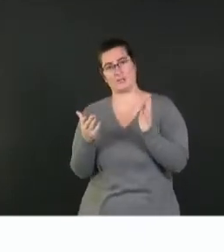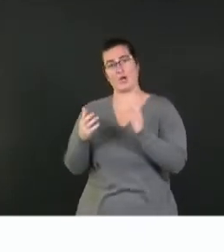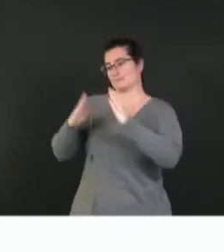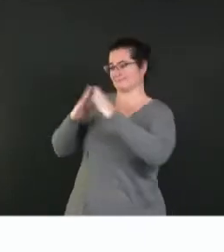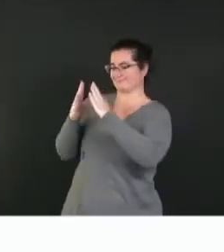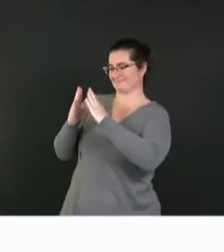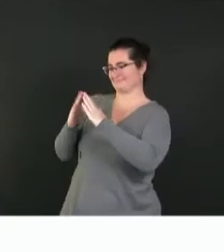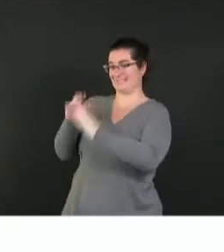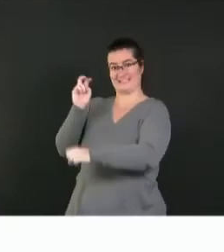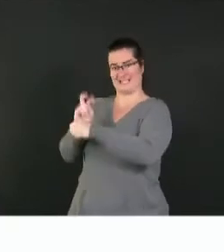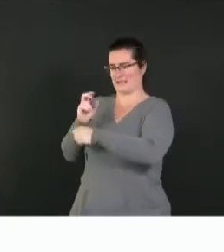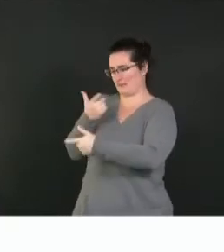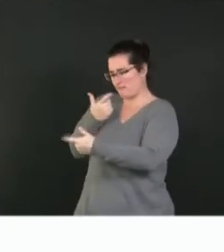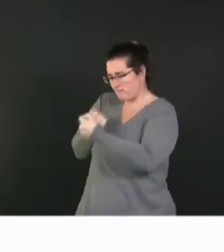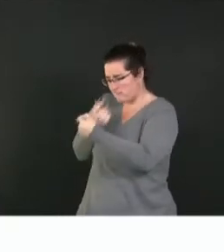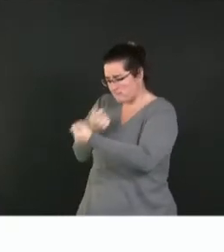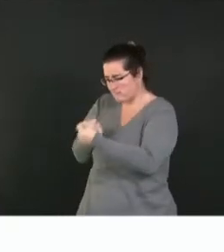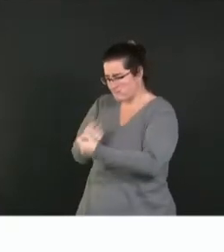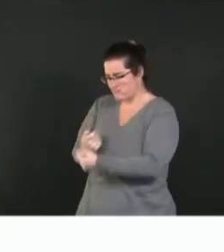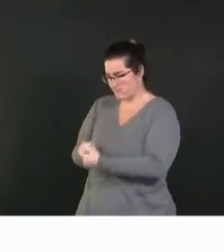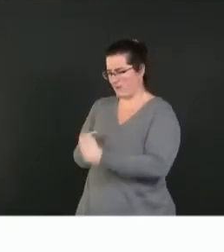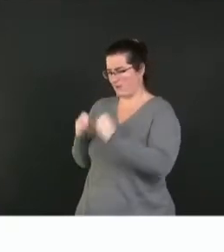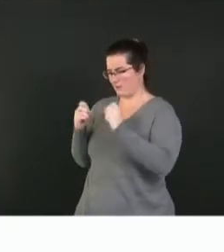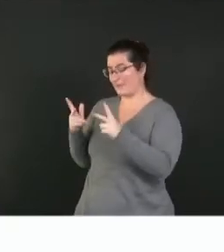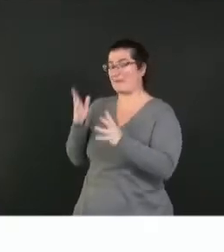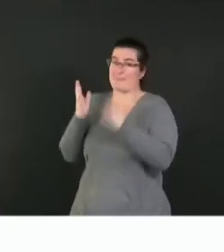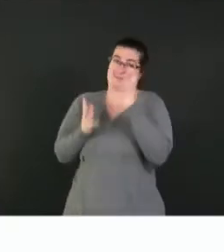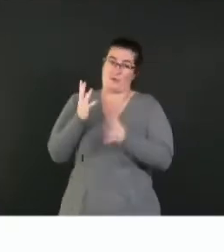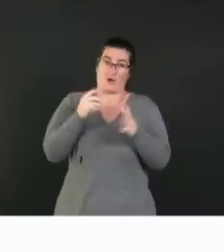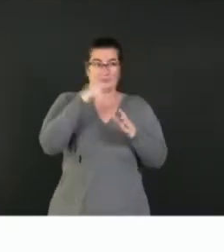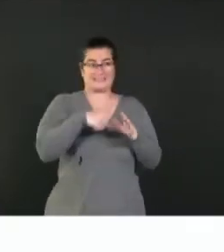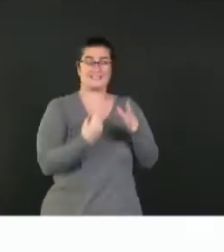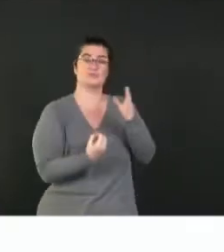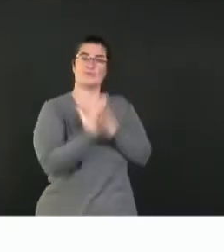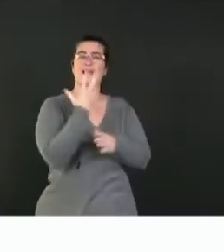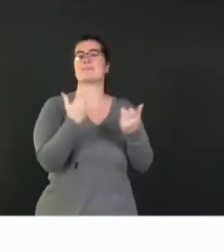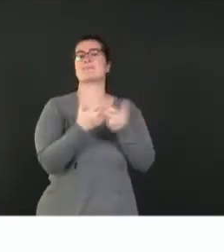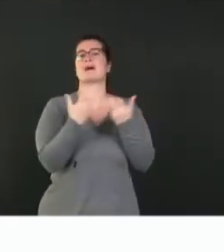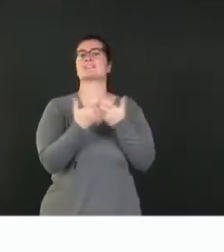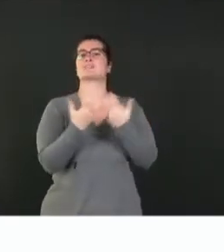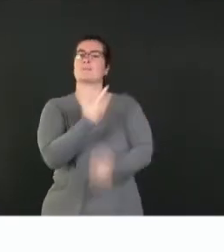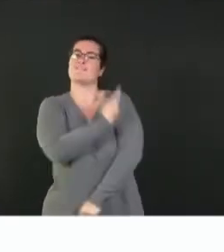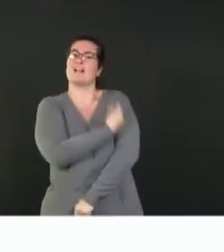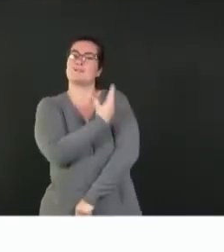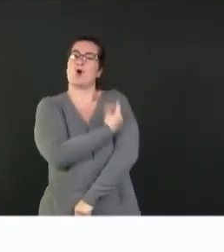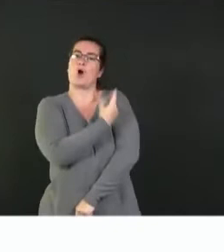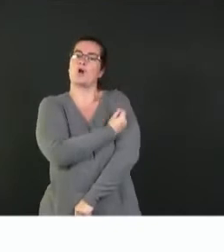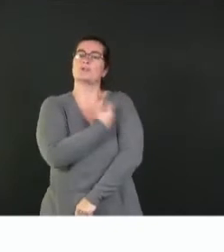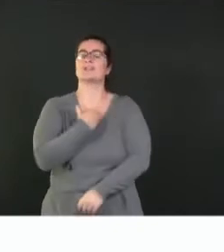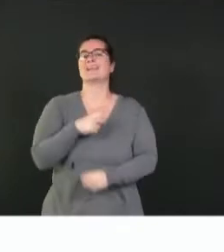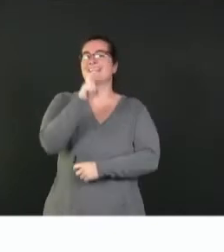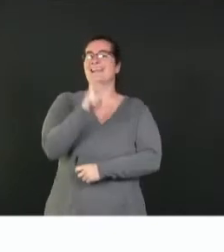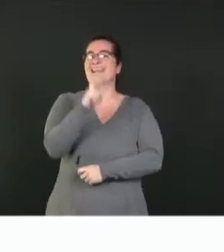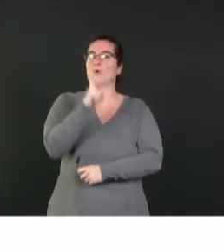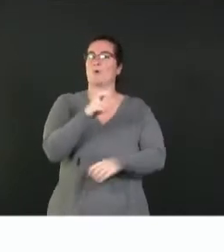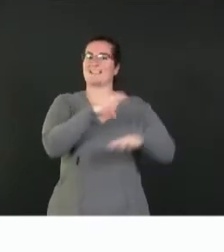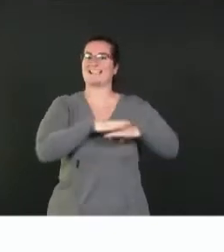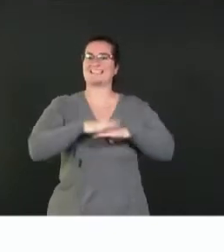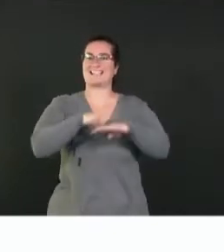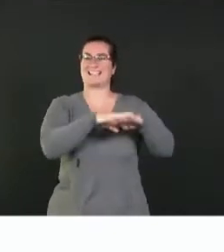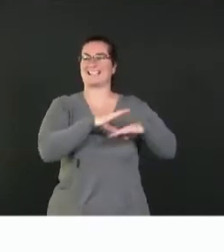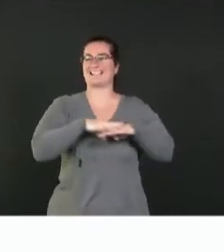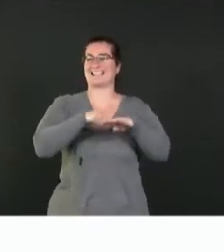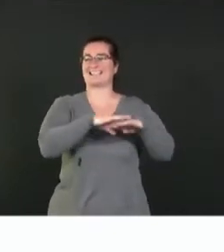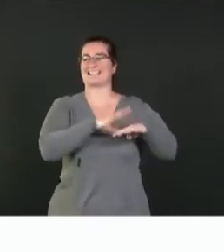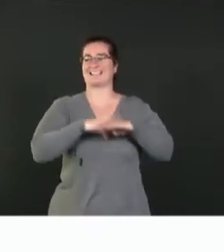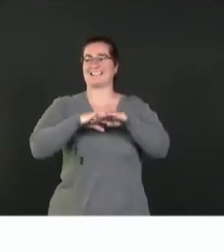opérations nouvelles. Vous avez travaillé sur certains de ces projets, je pense à Val-de-Reuil, l'écoquartier des Noës. Comment justement on